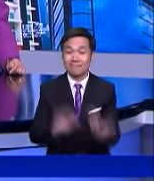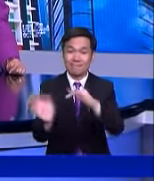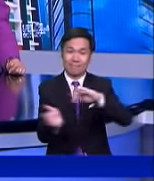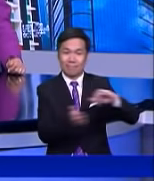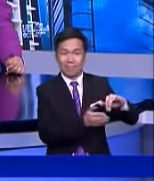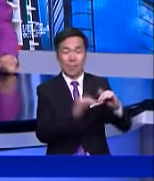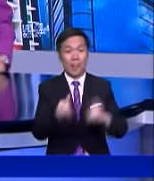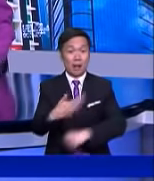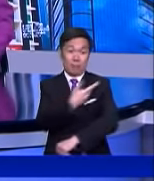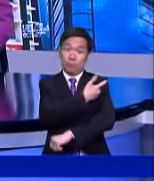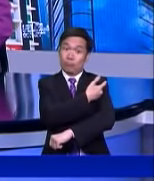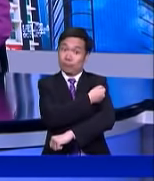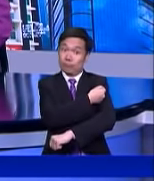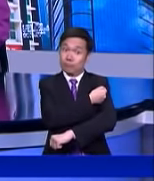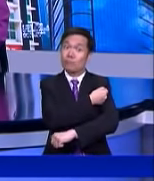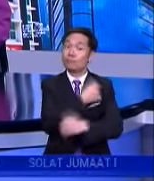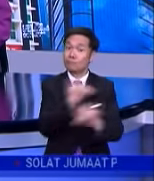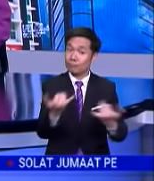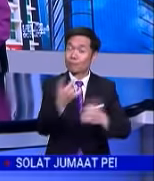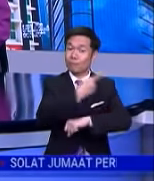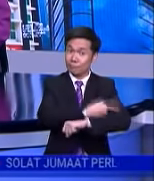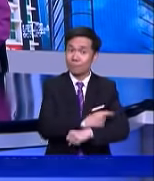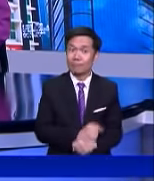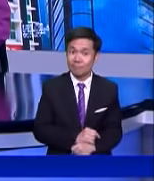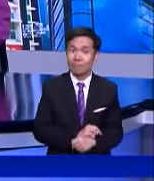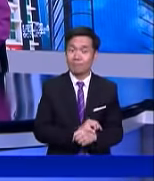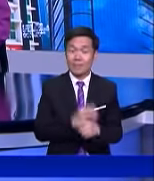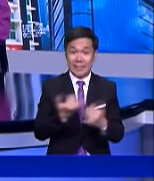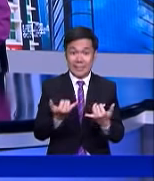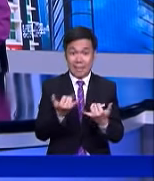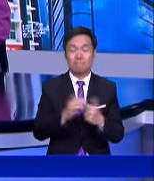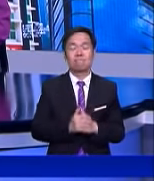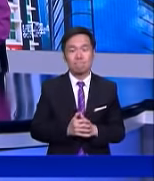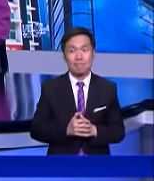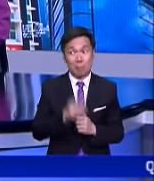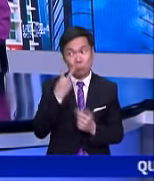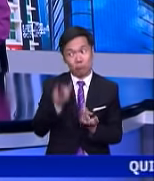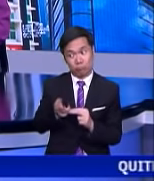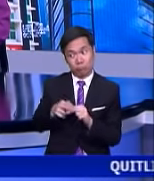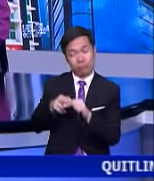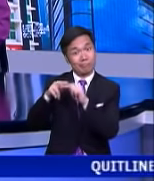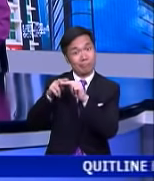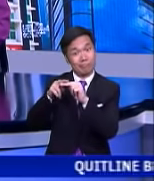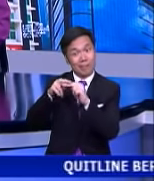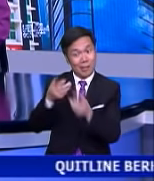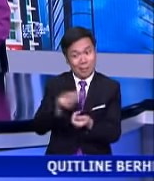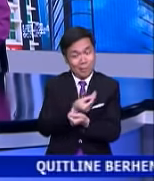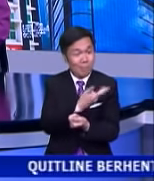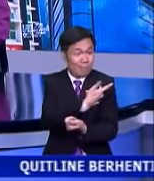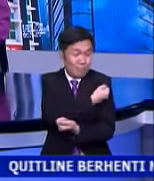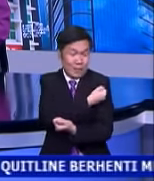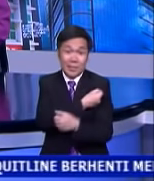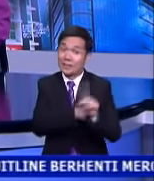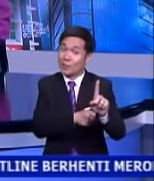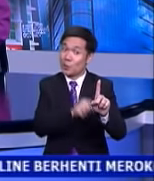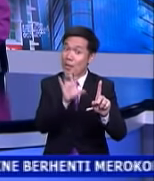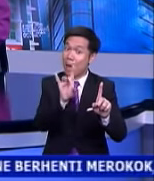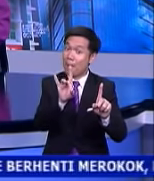Vaksinasi harian bagi program imunisasi COVID-19 kebangsaan terus mencatat peningkatan dengan rekod pemberian sebanyak